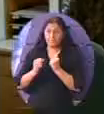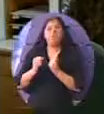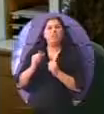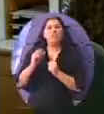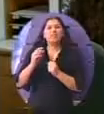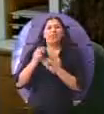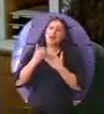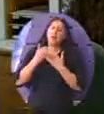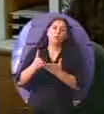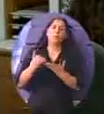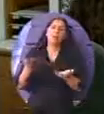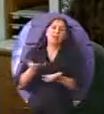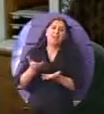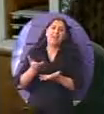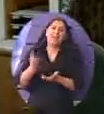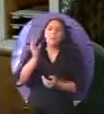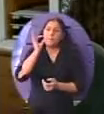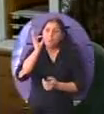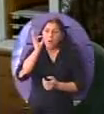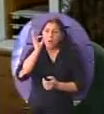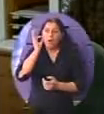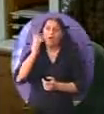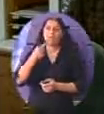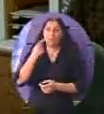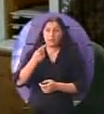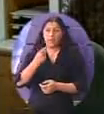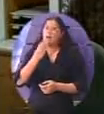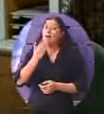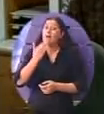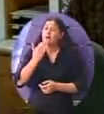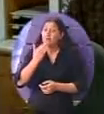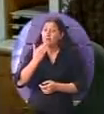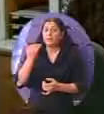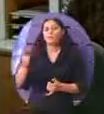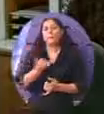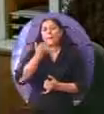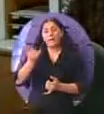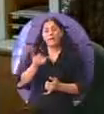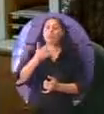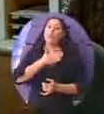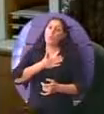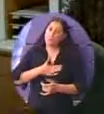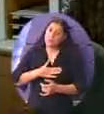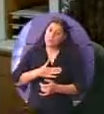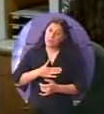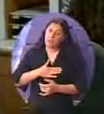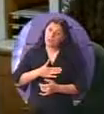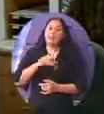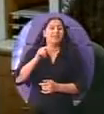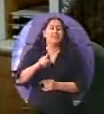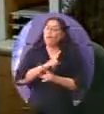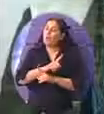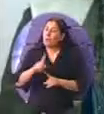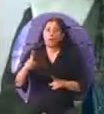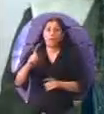בניואנסים של עזרה. בחורה בדואית שמדברת עברית היא תמיד מעדיפה ומבקשת לדבר עם מישהי שלא בדואית